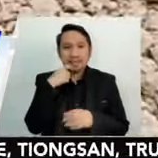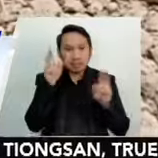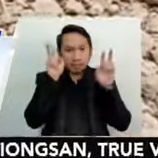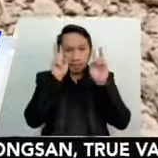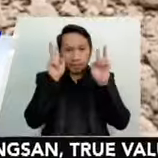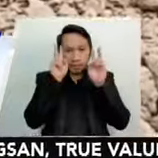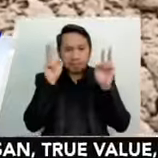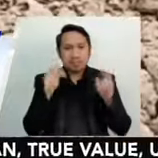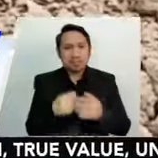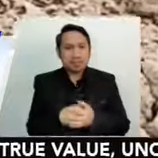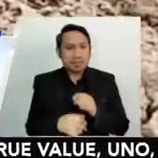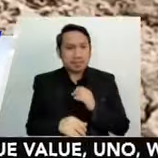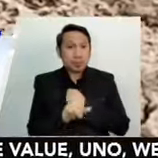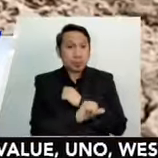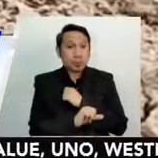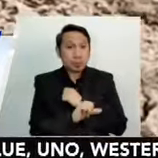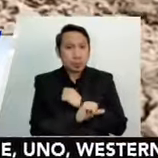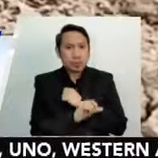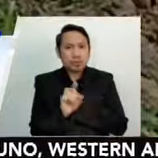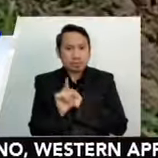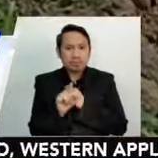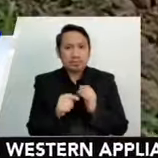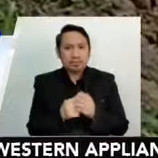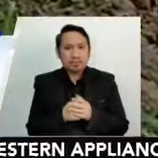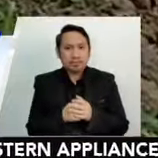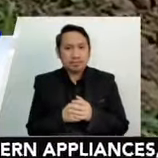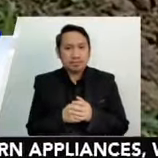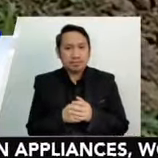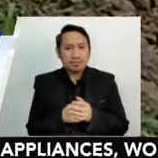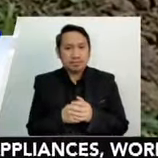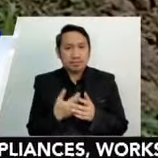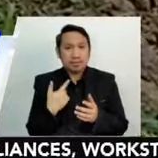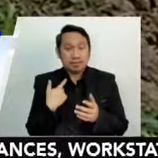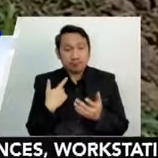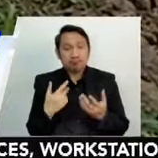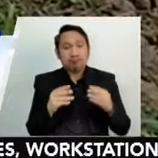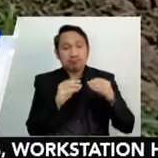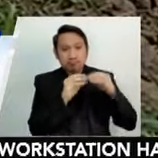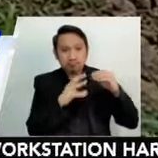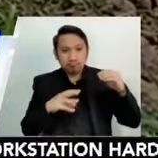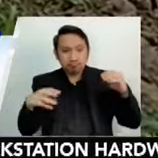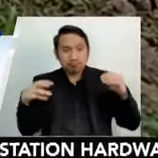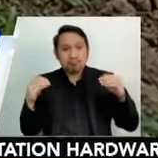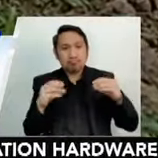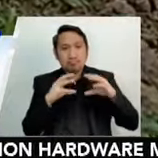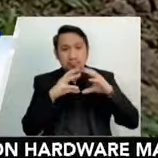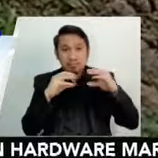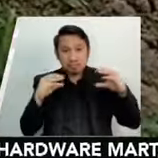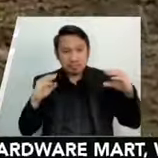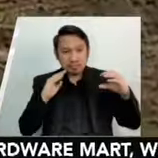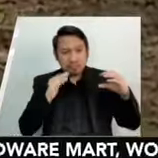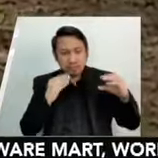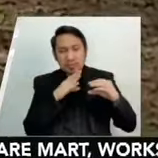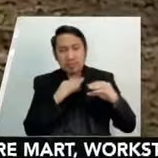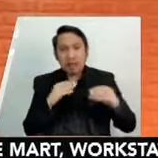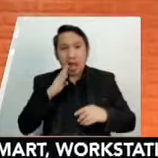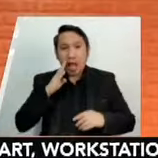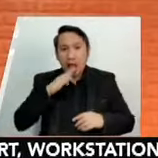sa matinding init ng panahon at kabilang dyan ang mga tanim na talong, ampalaya, sili at mani.